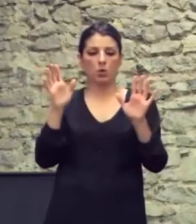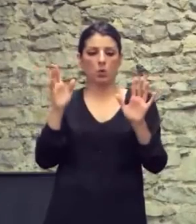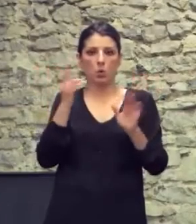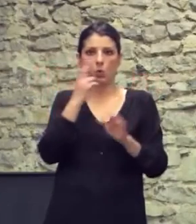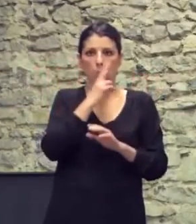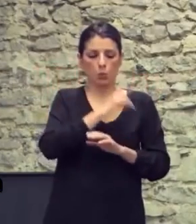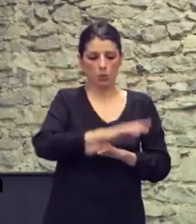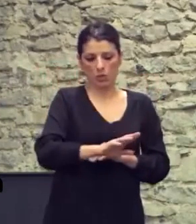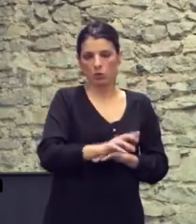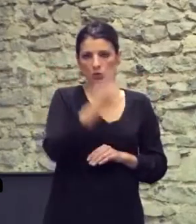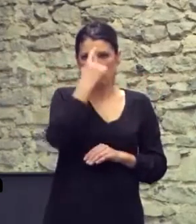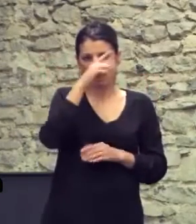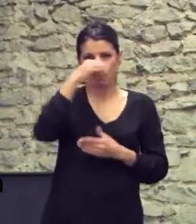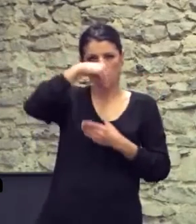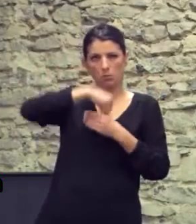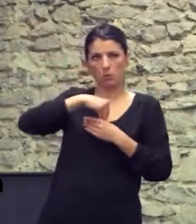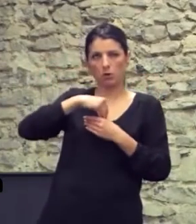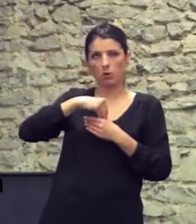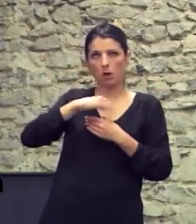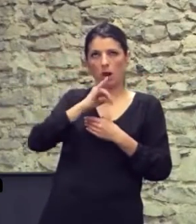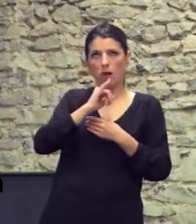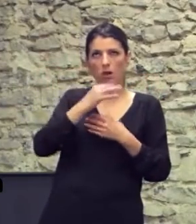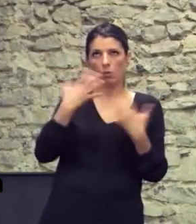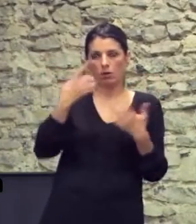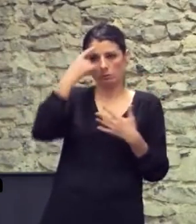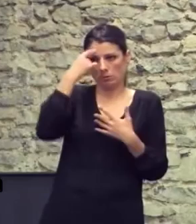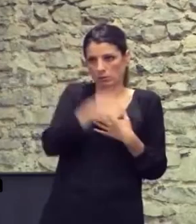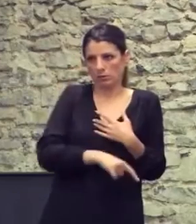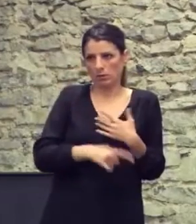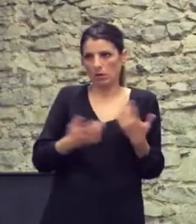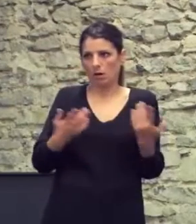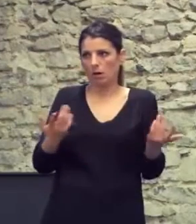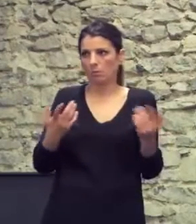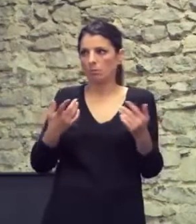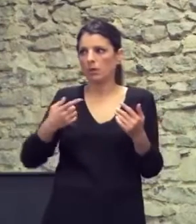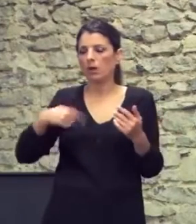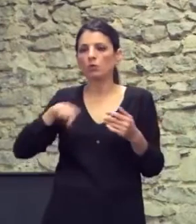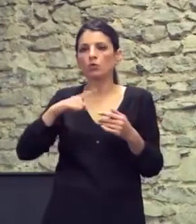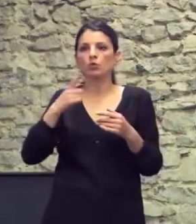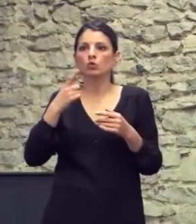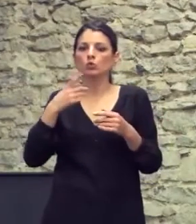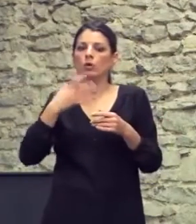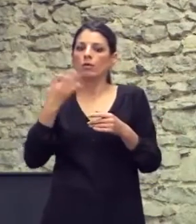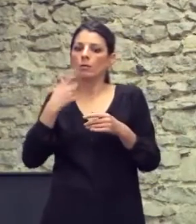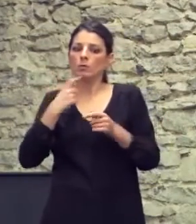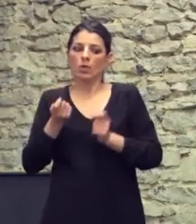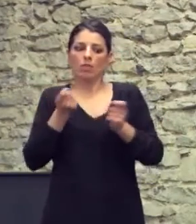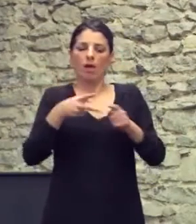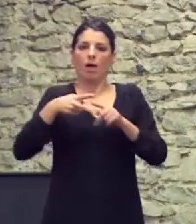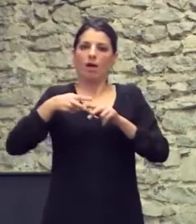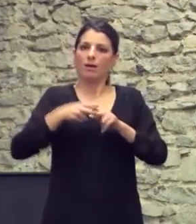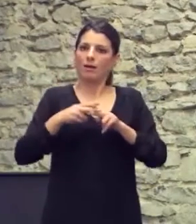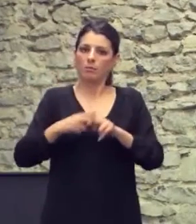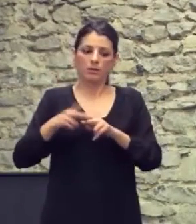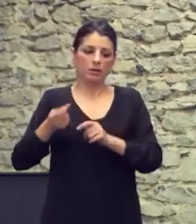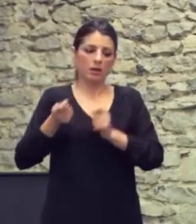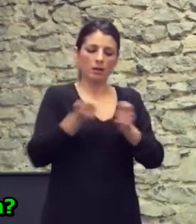bera zer den, ematen du egin behar dugun bakarra dela ume hori babestu, ume horri tresnak eman, eta ume horri bere bidea